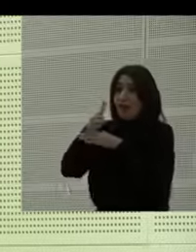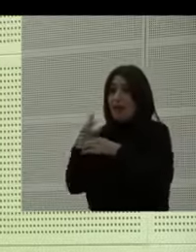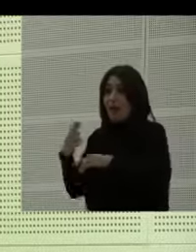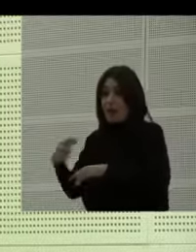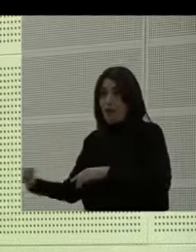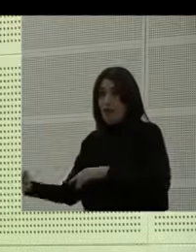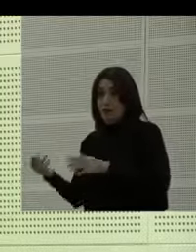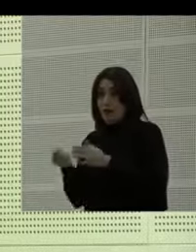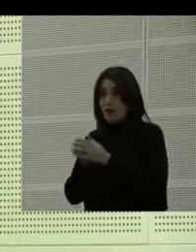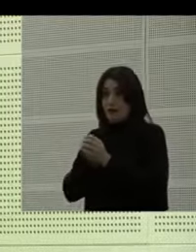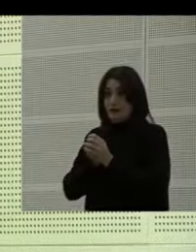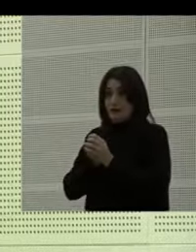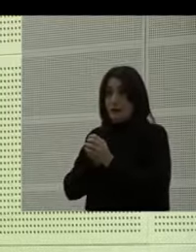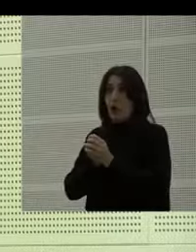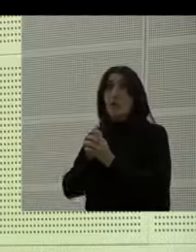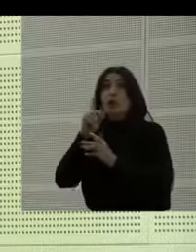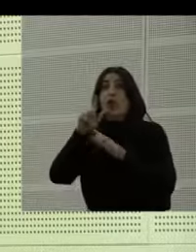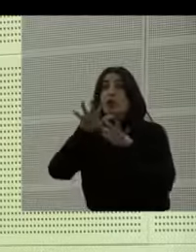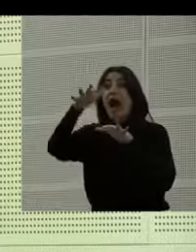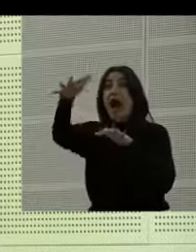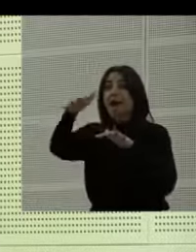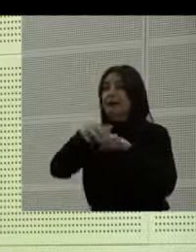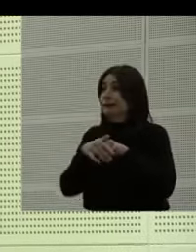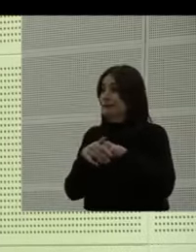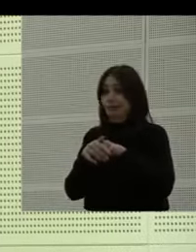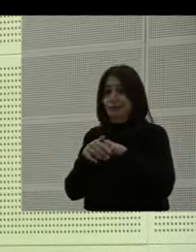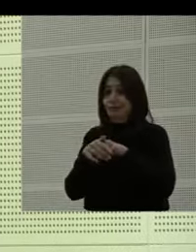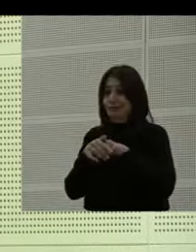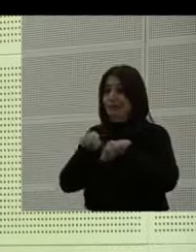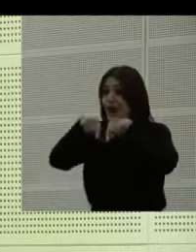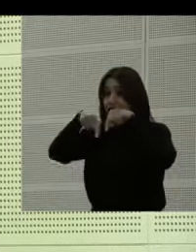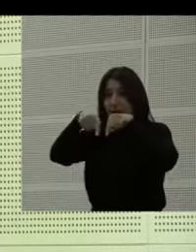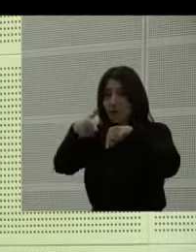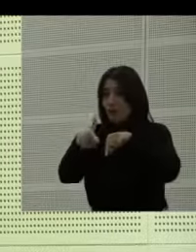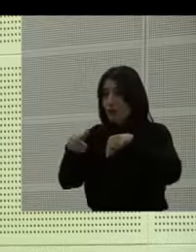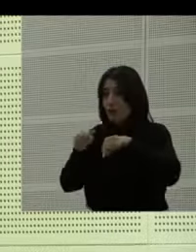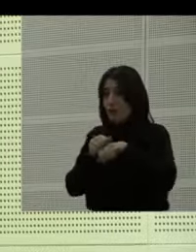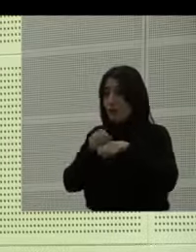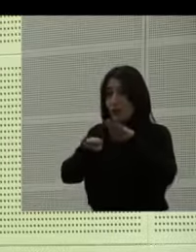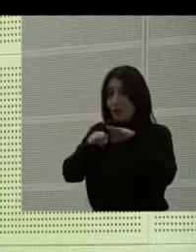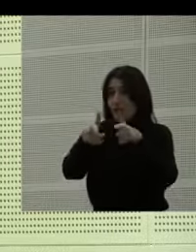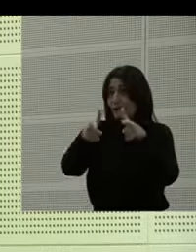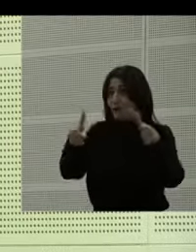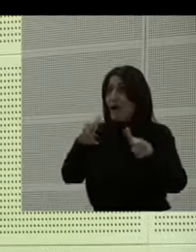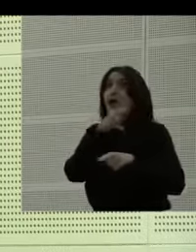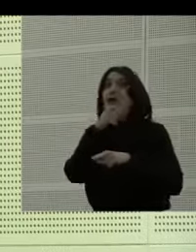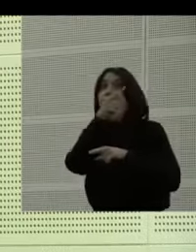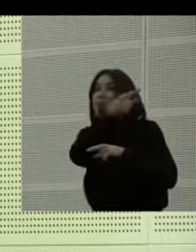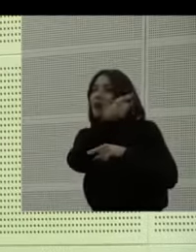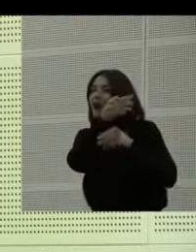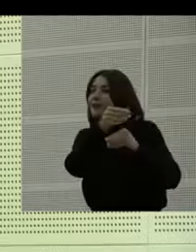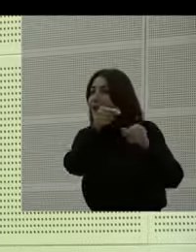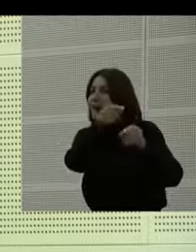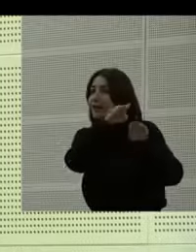altre, perché lei non ha le gambe come le donne che abitano sulla terra, lei